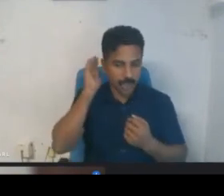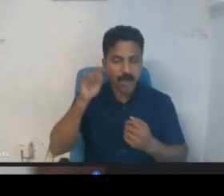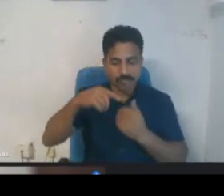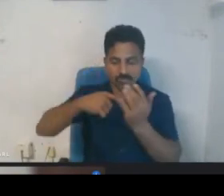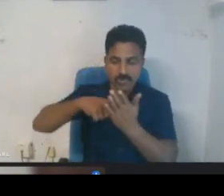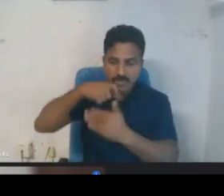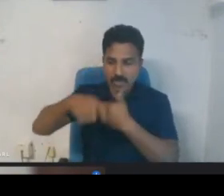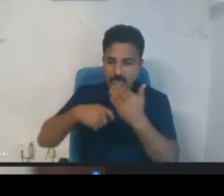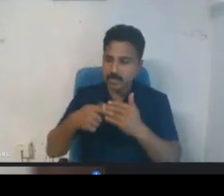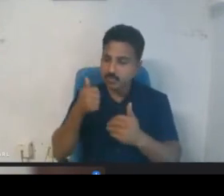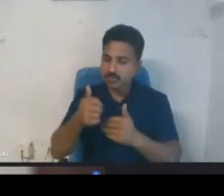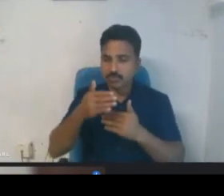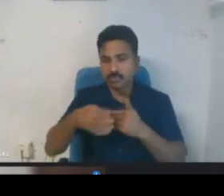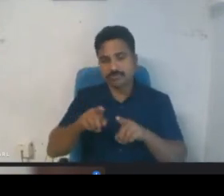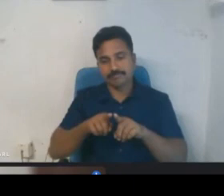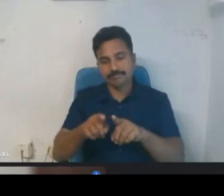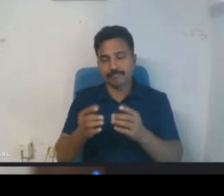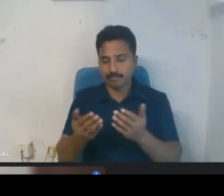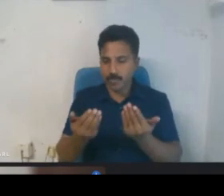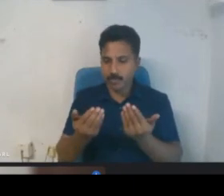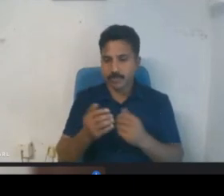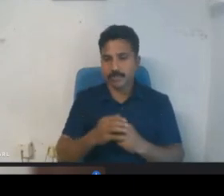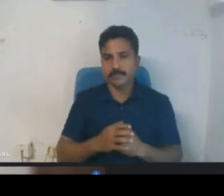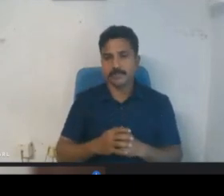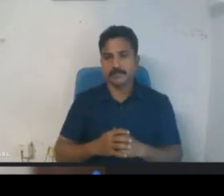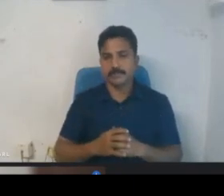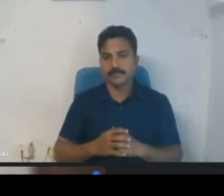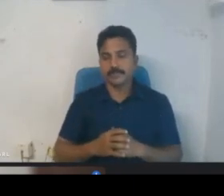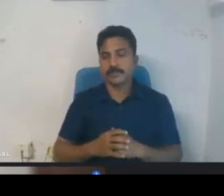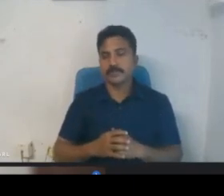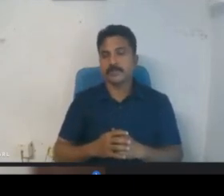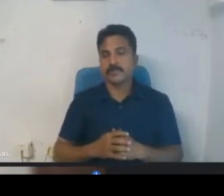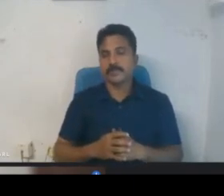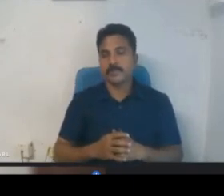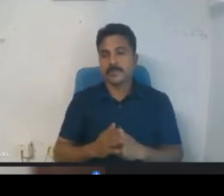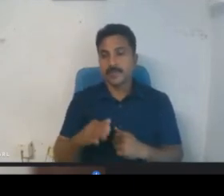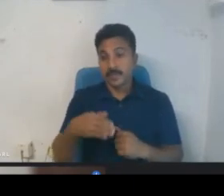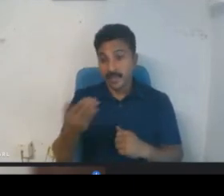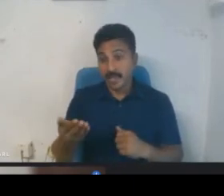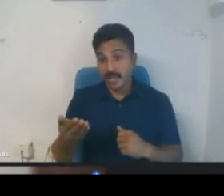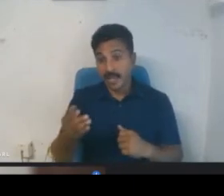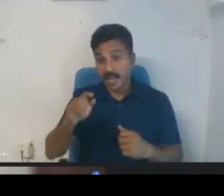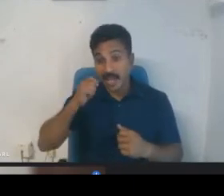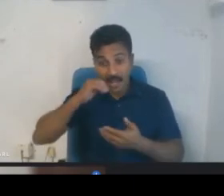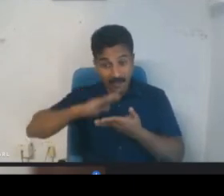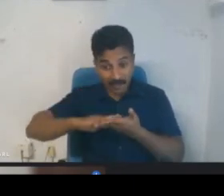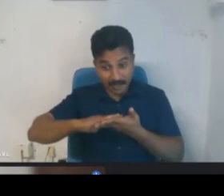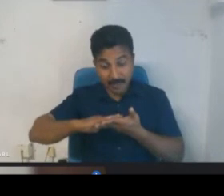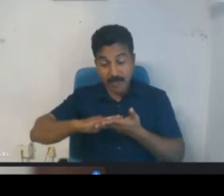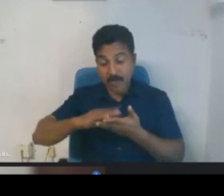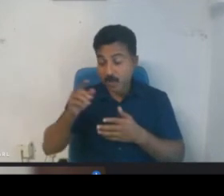ബന്ധം സൂക്ഷിക്കുന്നതിനുള്ള അല്ലെങ്കിൽ ഒരു പങ്കാളിത്തം മെച്ചപ്പെടുത്തുന്നതിനുള്ള വഴി എന്ന് പറയുന്നത്. പിന്നെ നിങ്ങളുടെ പങ്കാളിയുടെ കഴിവ്,